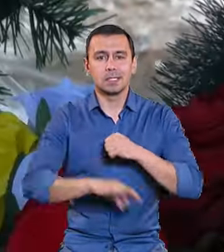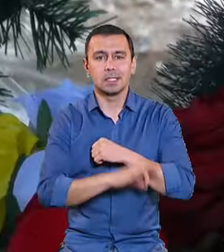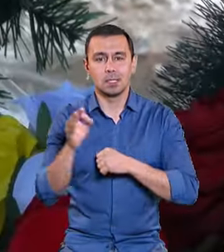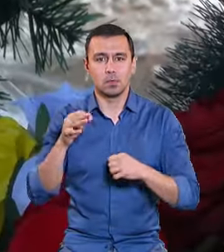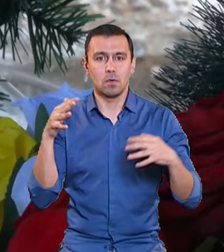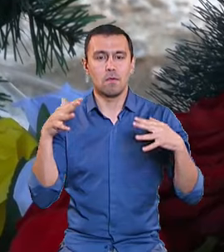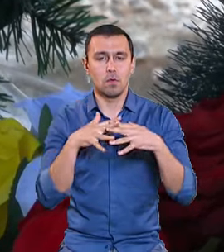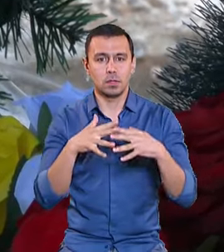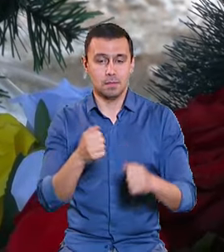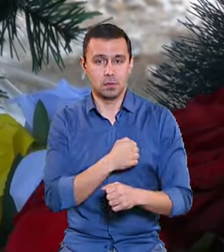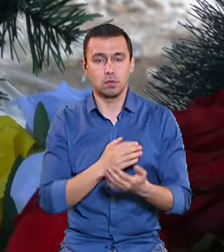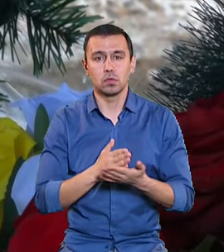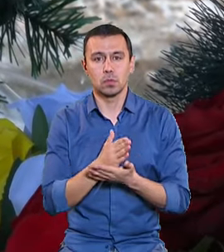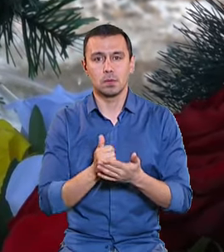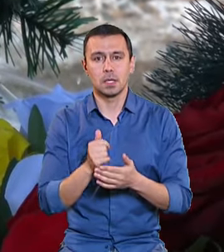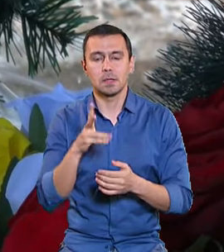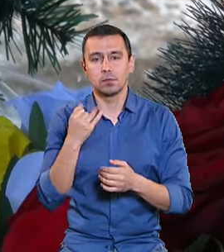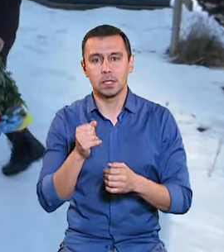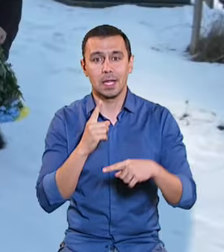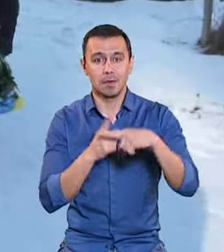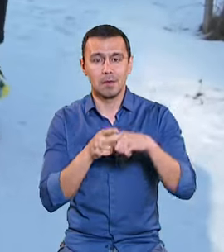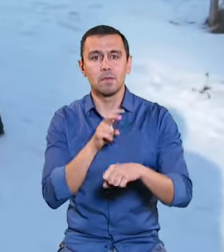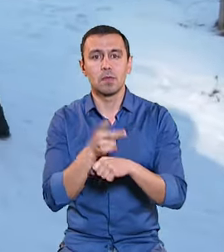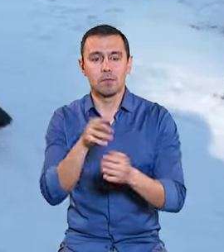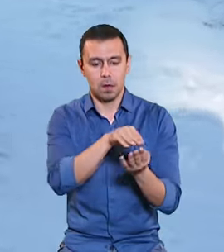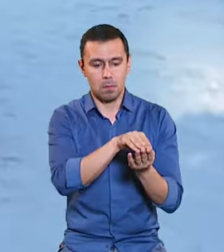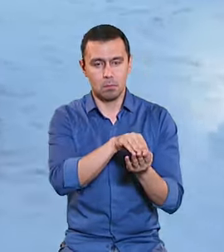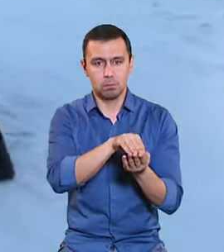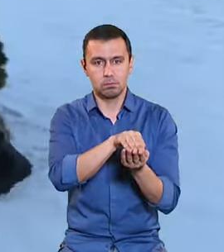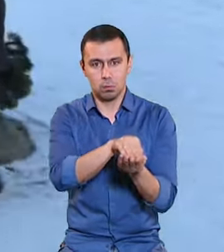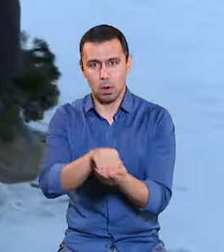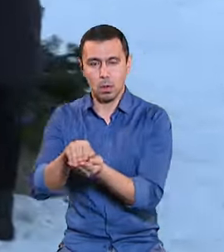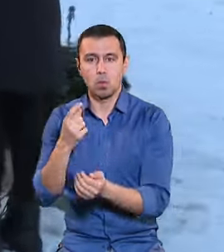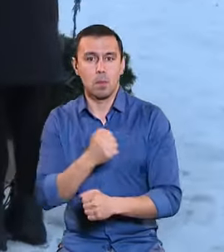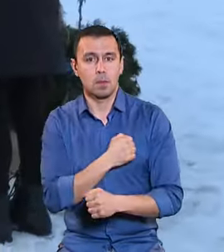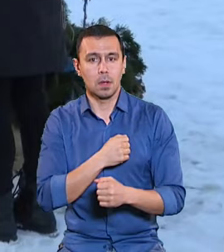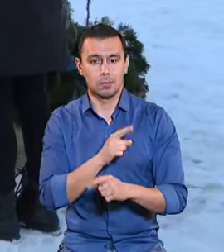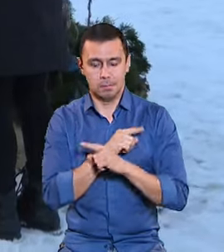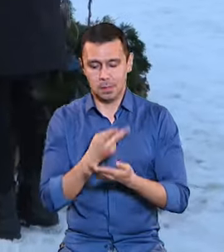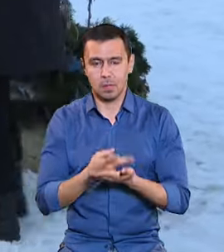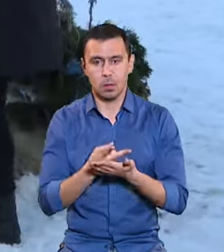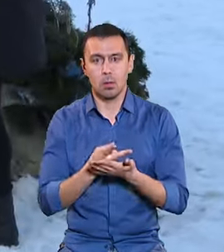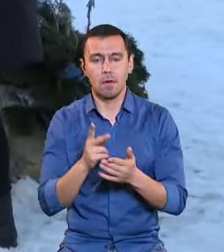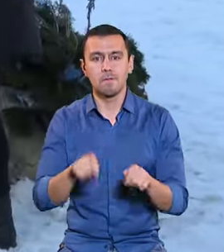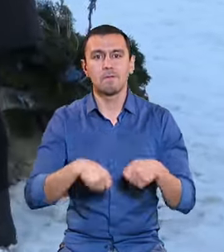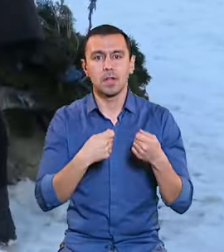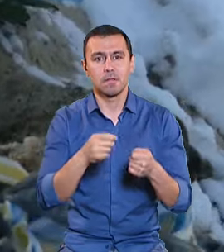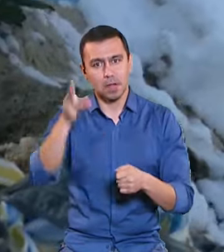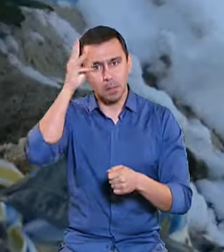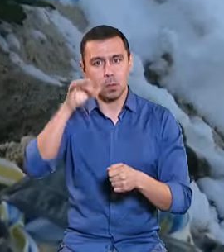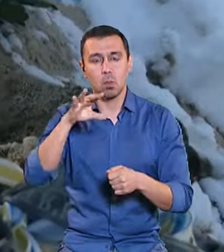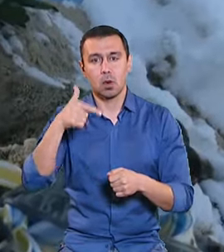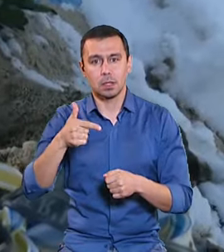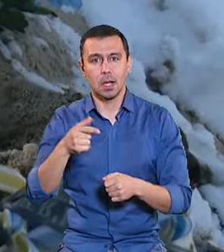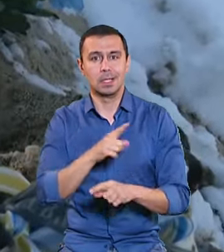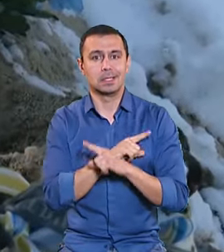Івана Стасюка на Славутському цвинтарі тепер відвідує дві могили. Одну – бійця, тіло якого видали в Хмельницькому морзі за тіло її